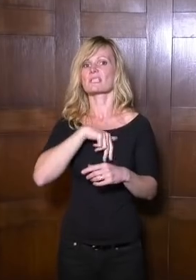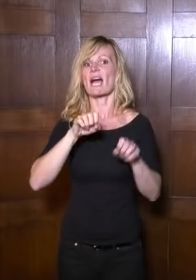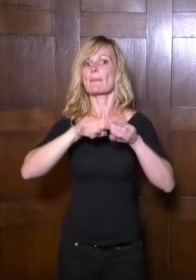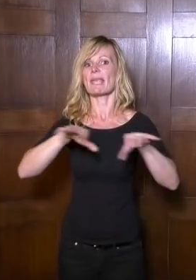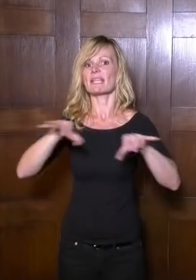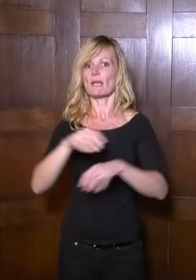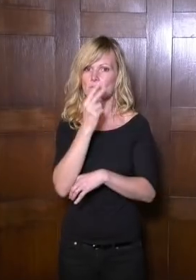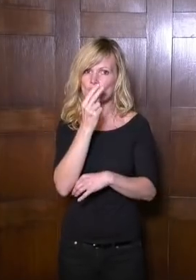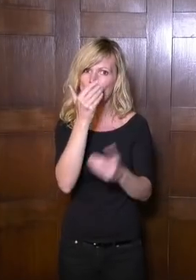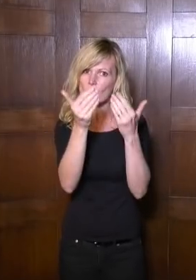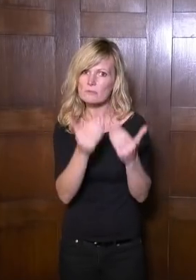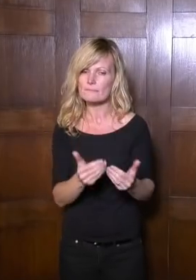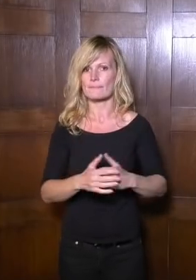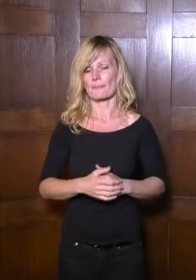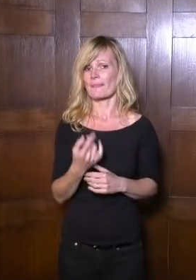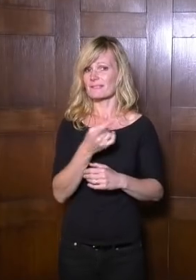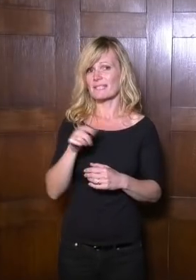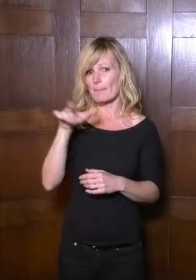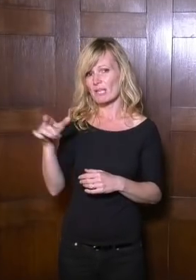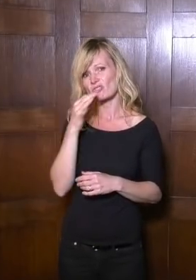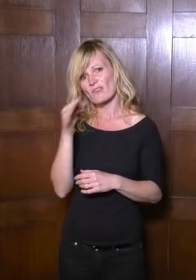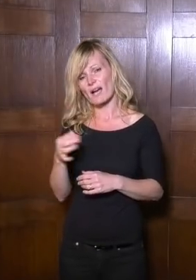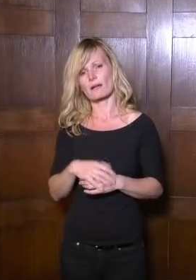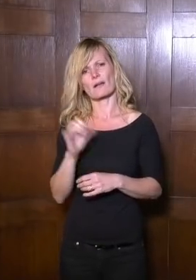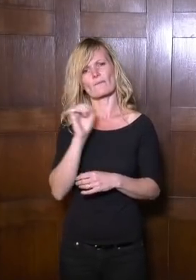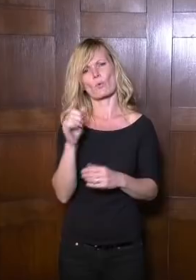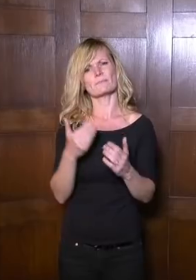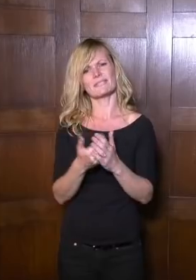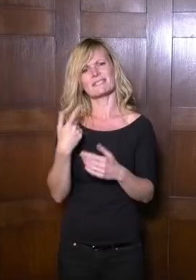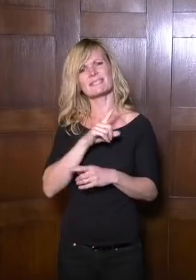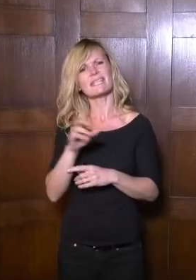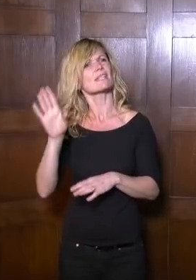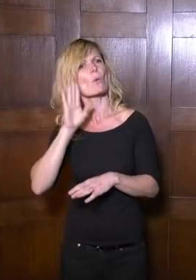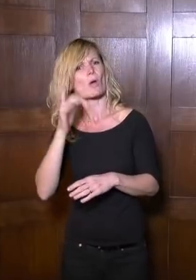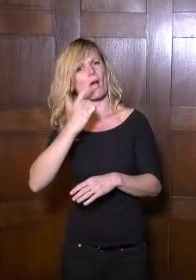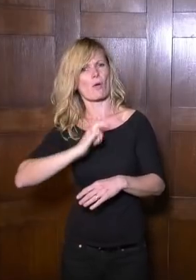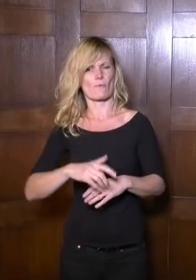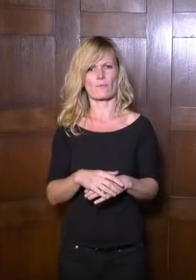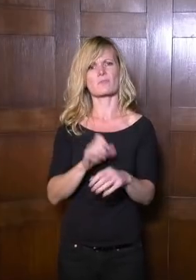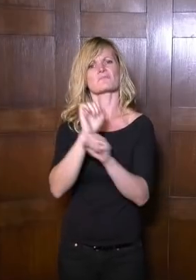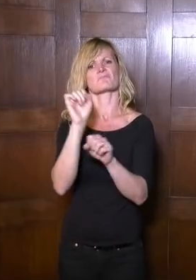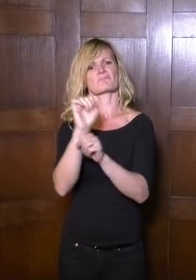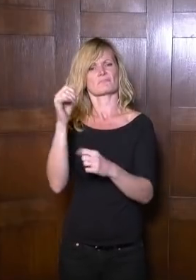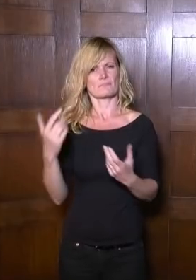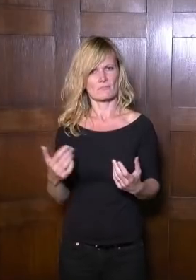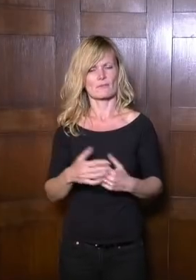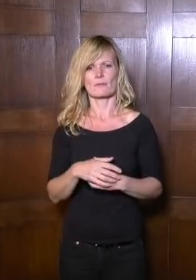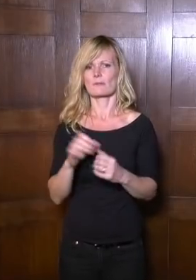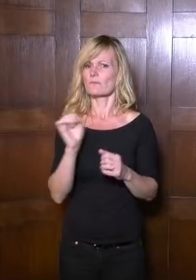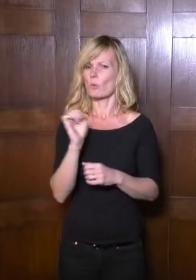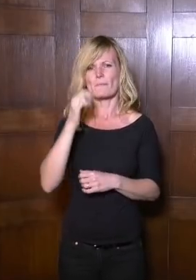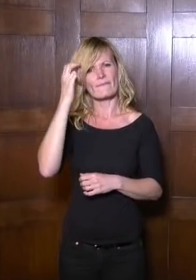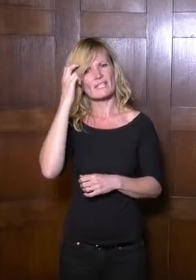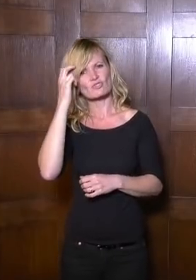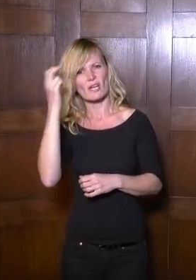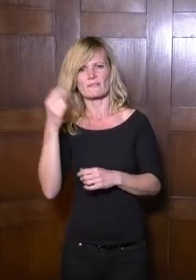Sie stellen sich berechtigterweise die Frage, warum diese nicht gehört werden, warum es keinen wissenschaftlichen